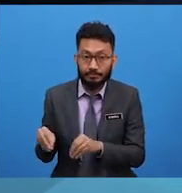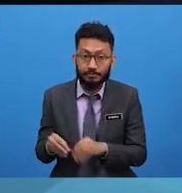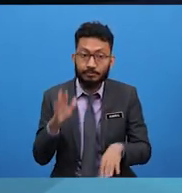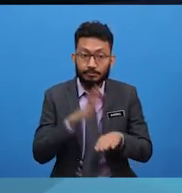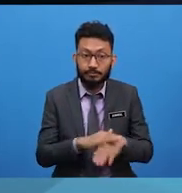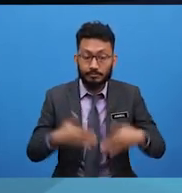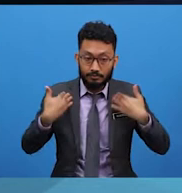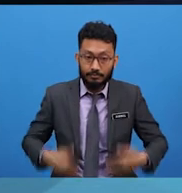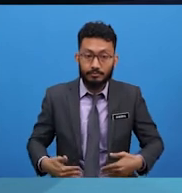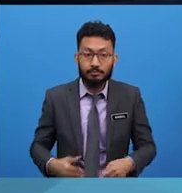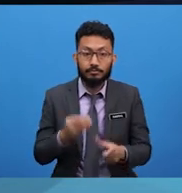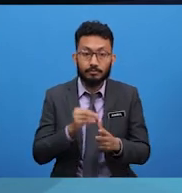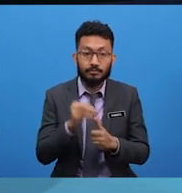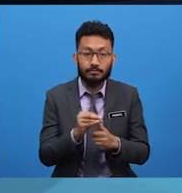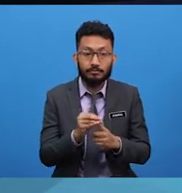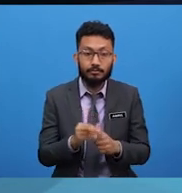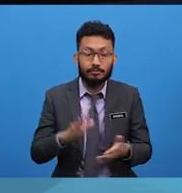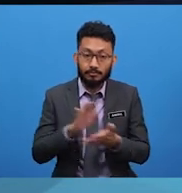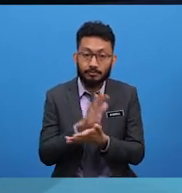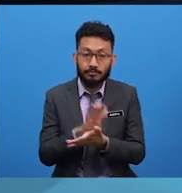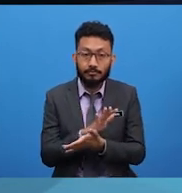fabric atau kertas perak.